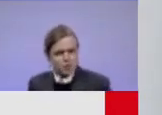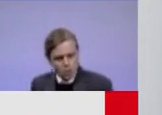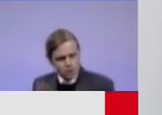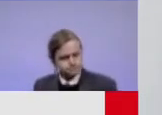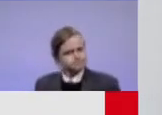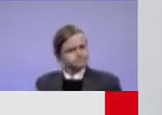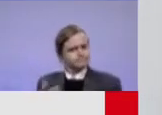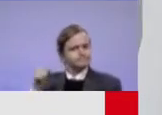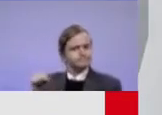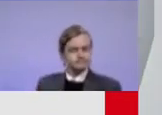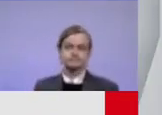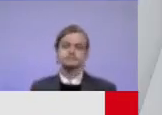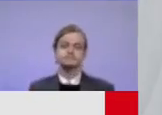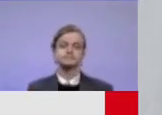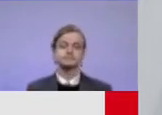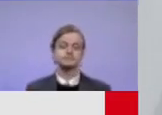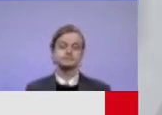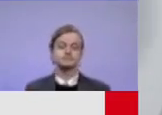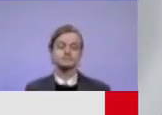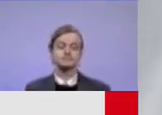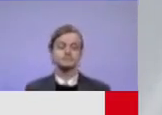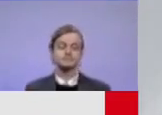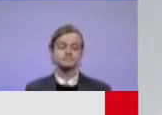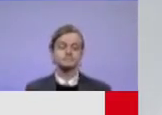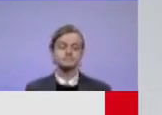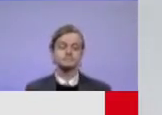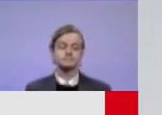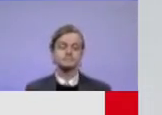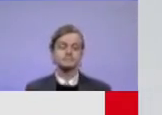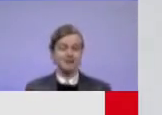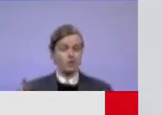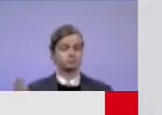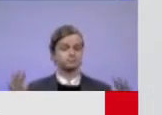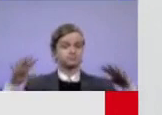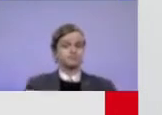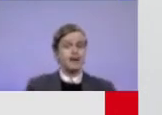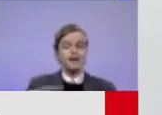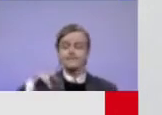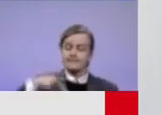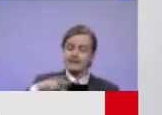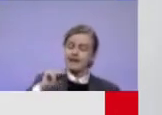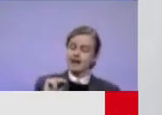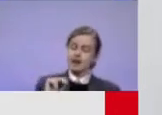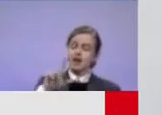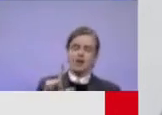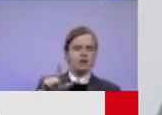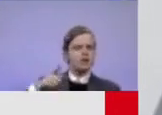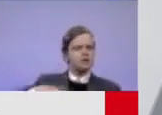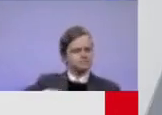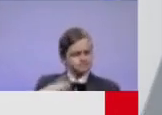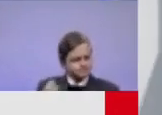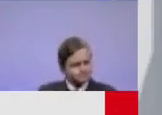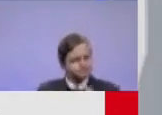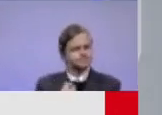Național Liberal își reconfirmă rolul de partid pro-european, militând în toată istoria sa împotriva